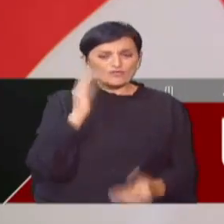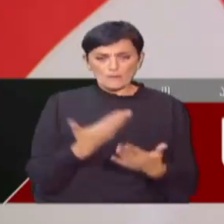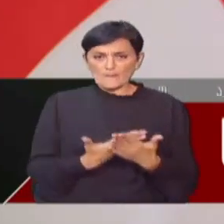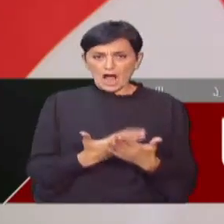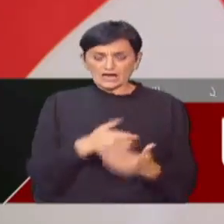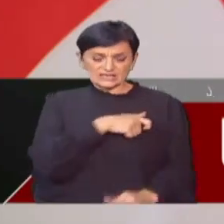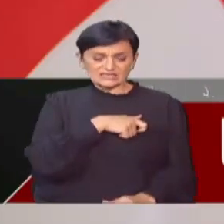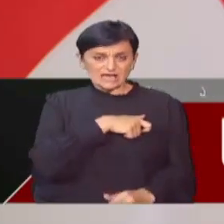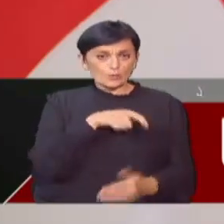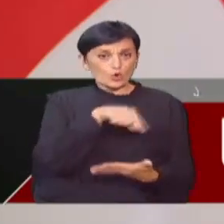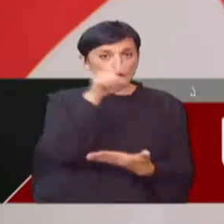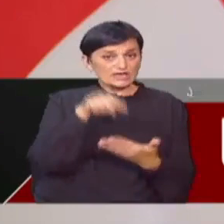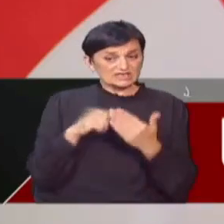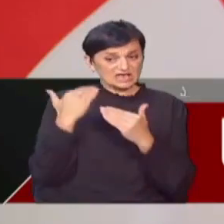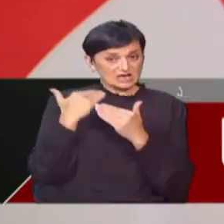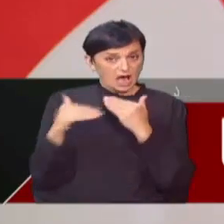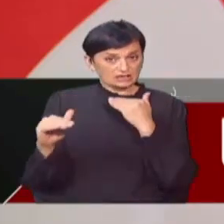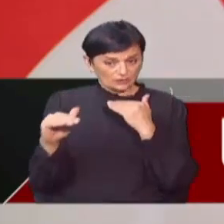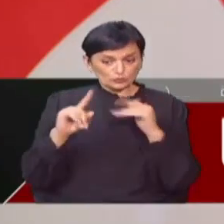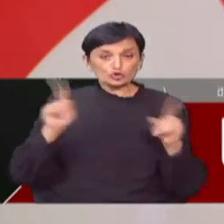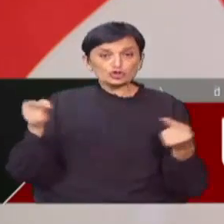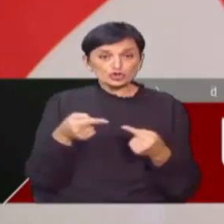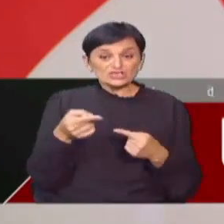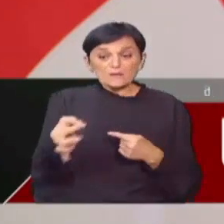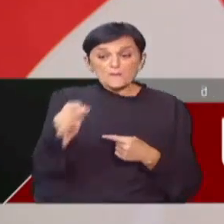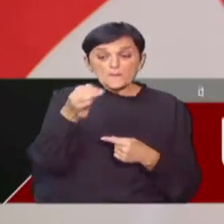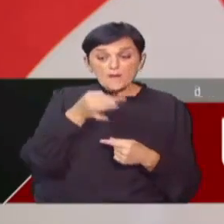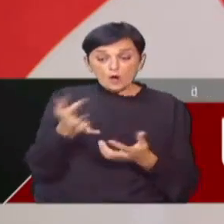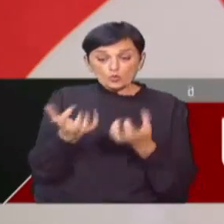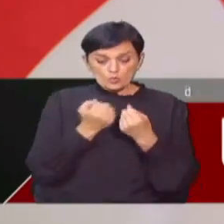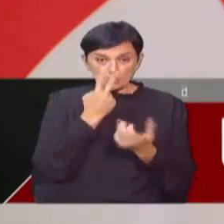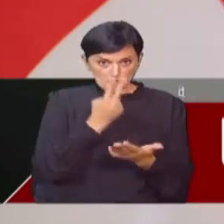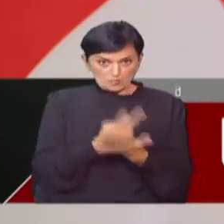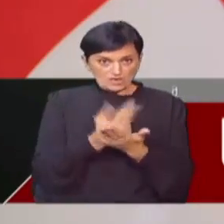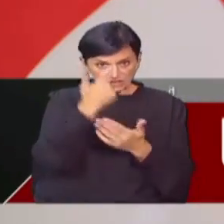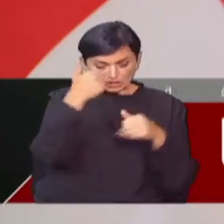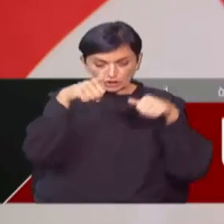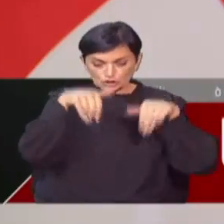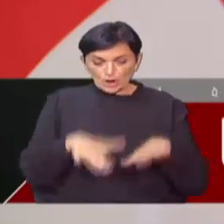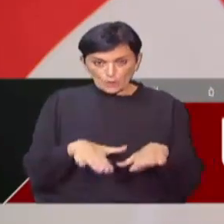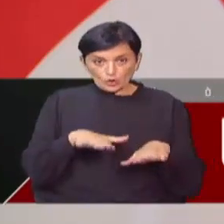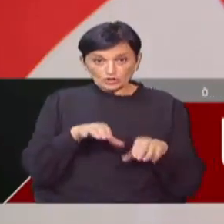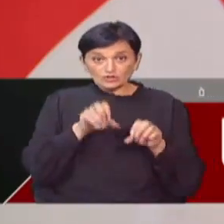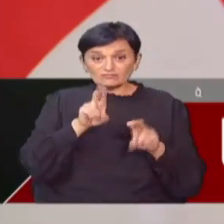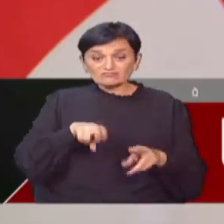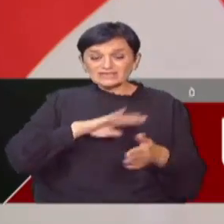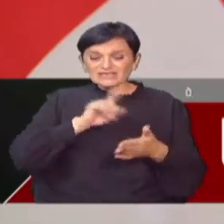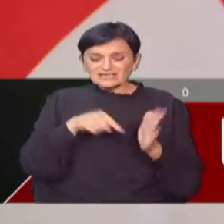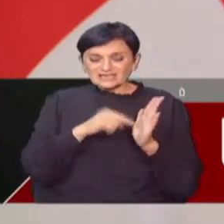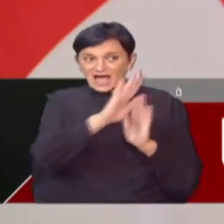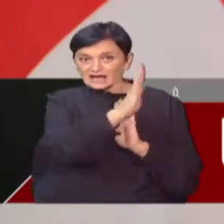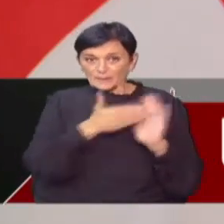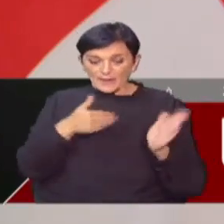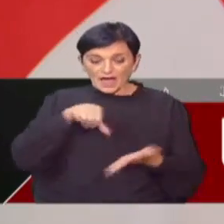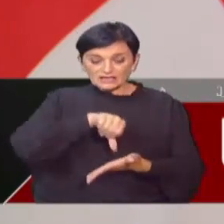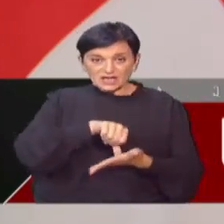მაგალითად სადეპუტატო კითხვები გაგზავნილიყო და შესაბამისად ამაზე მიღებული პასუხების მიხედვით ჩამოყალიბებულიყავით ინტერპელაციის საჭიროებაზე.